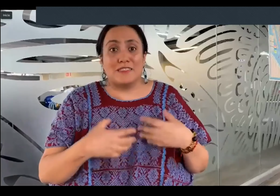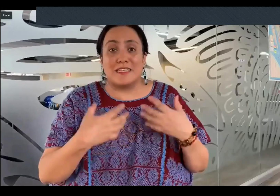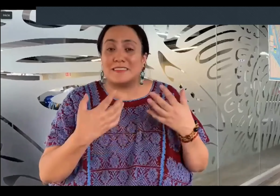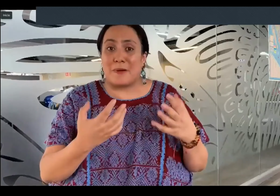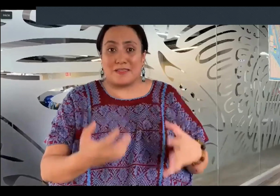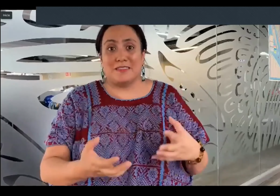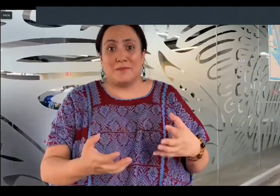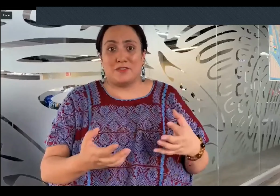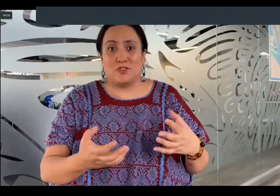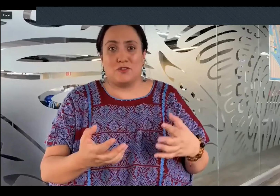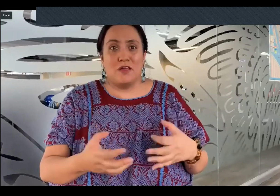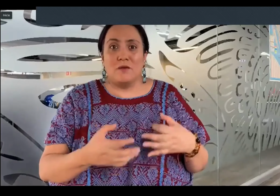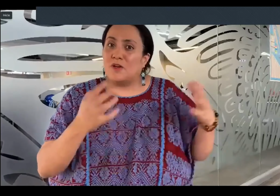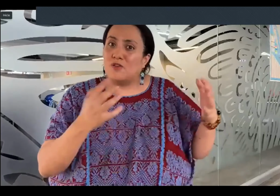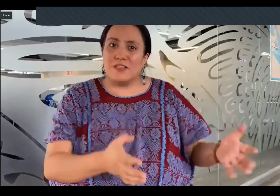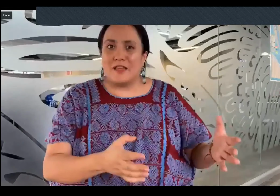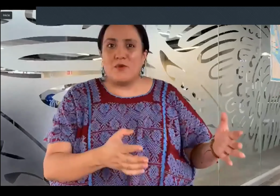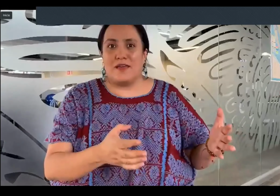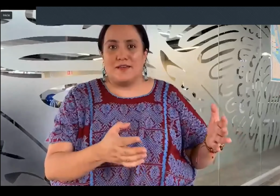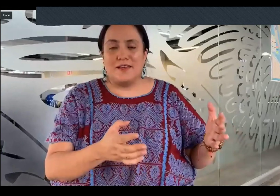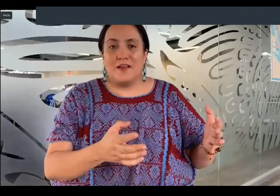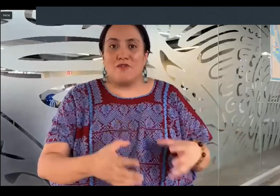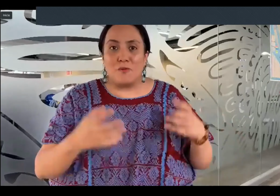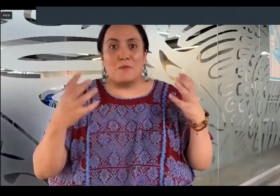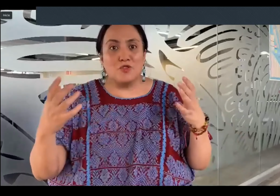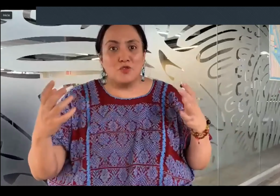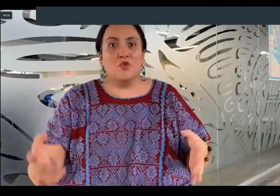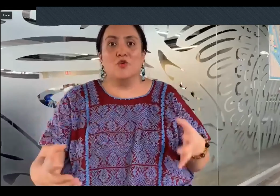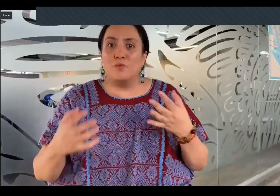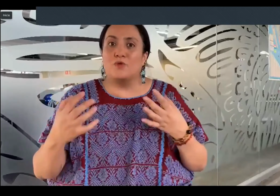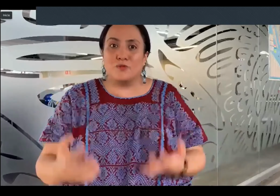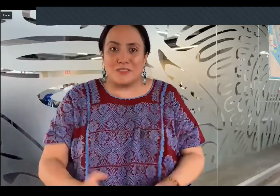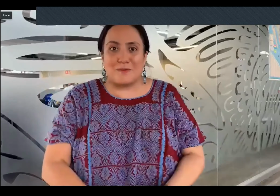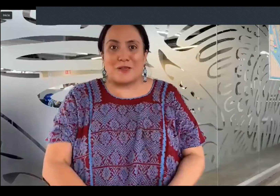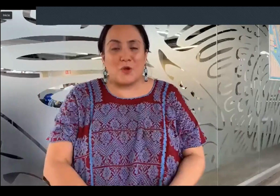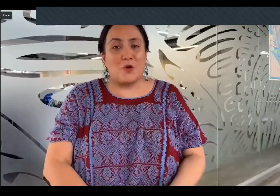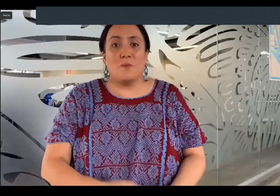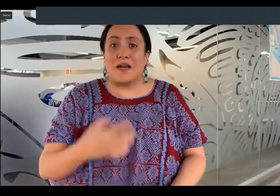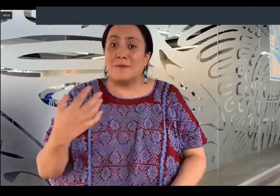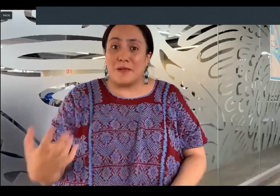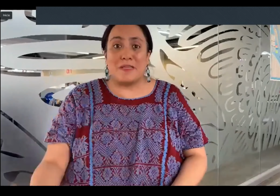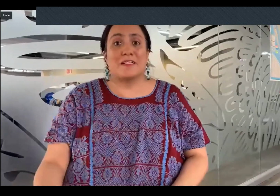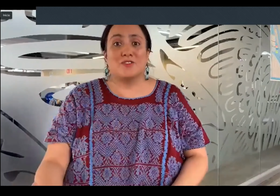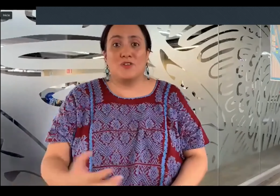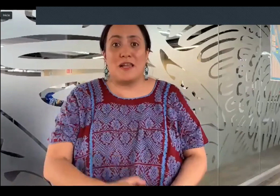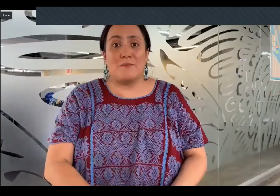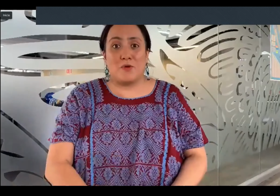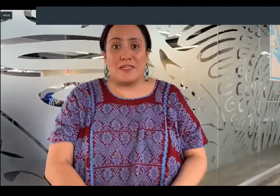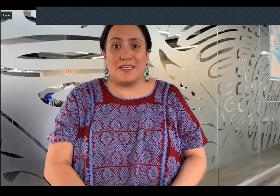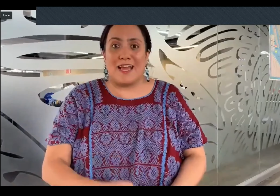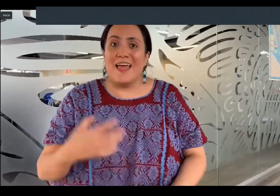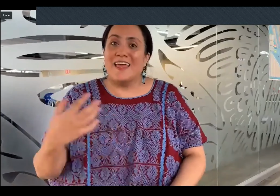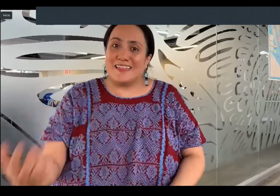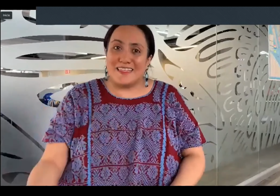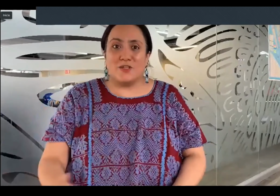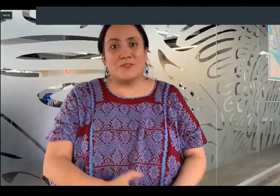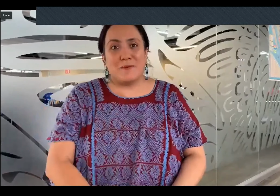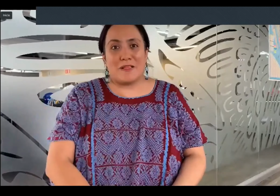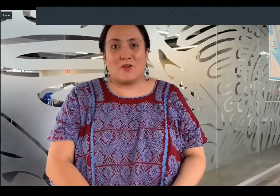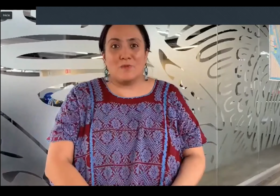nationale a pris en compte cette participation. Mais on n'est pas resté là. On a créé